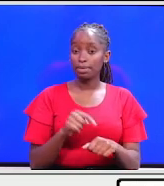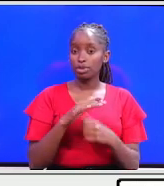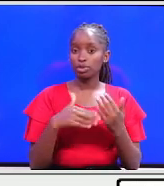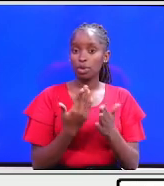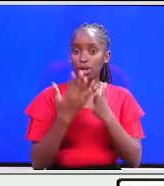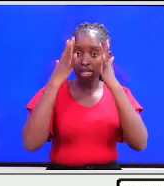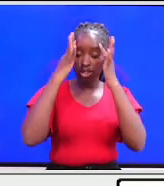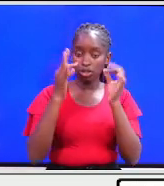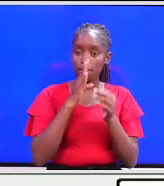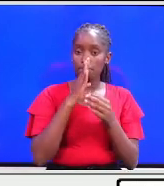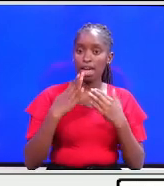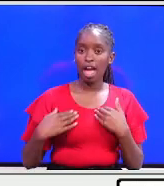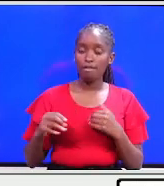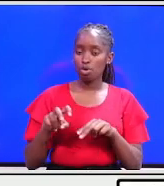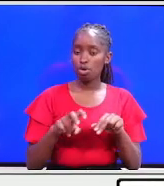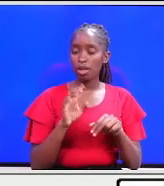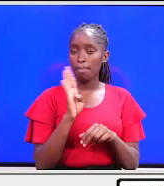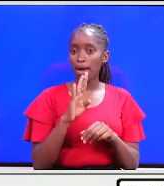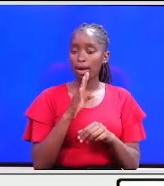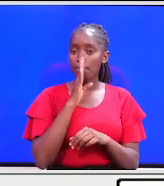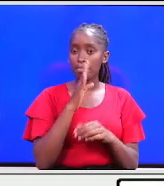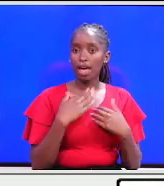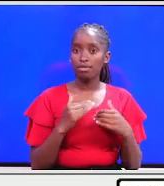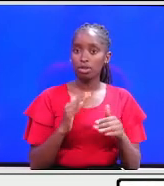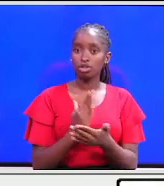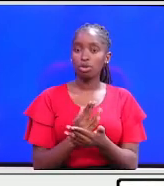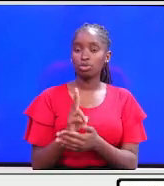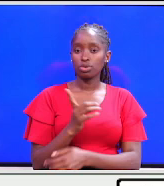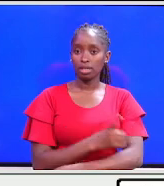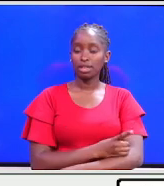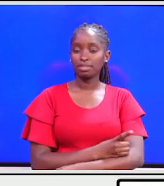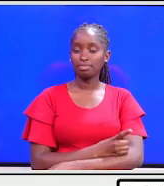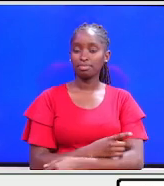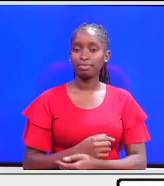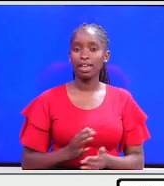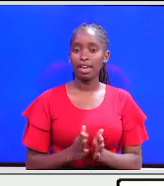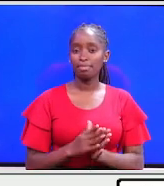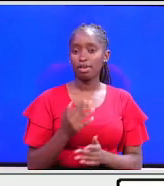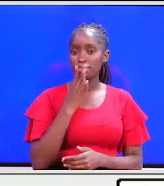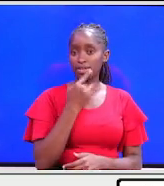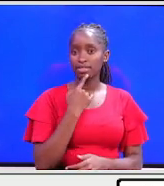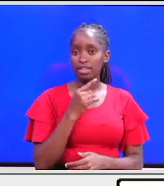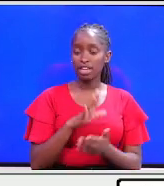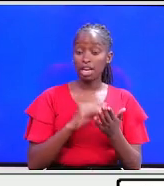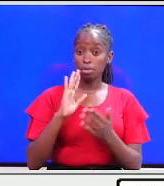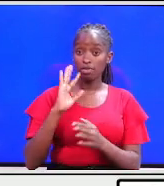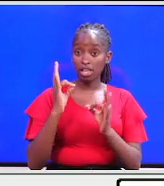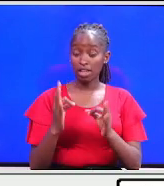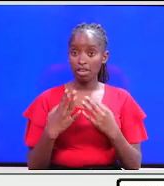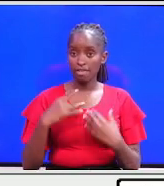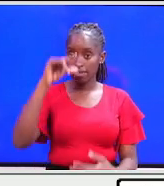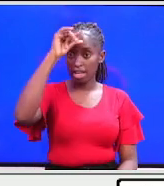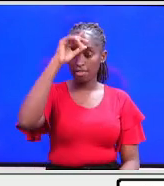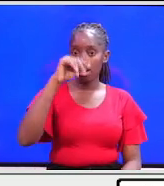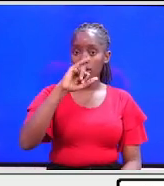labda itakuwa ikisha walewa kwamba imeweza tu kusimamishwa kwa muda wa siku mbili, lakini anasema kwamba itaweza kuondolewa iwapo yule ambaye ni gavana